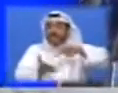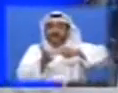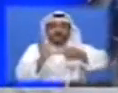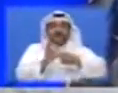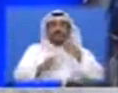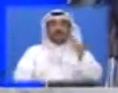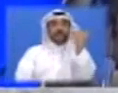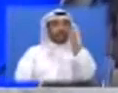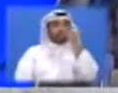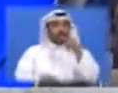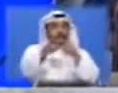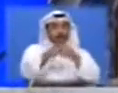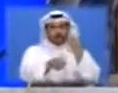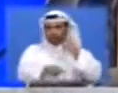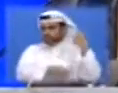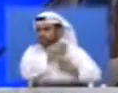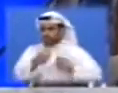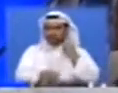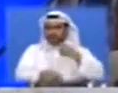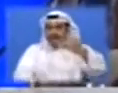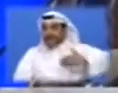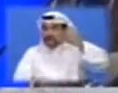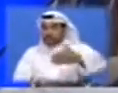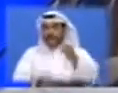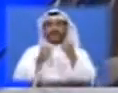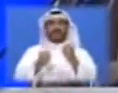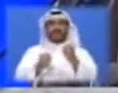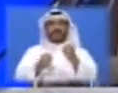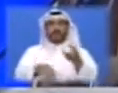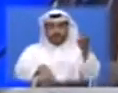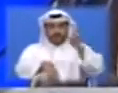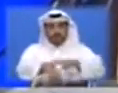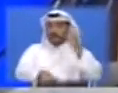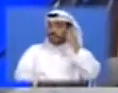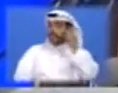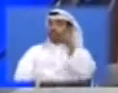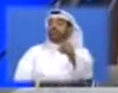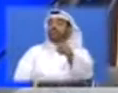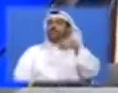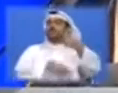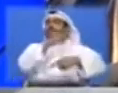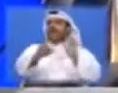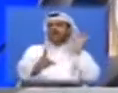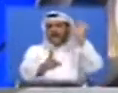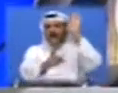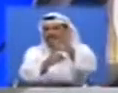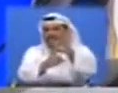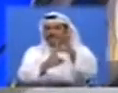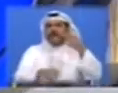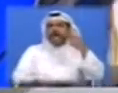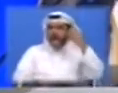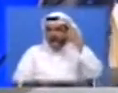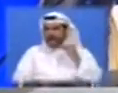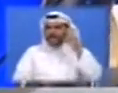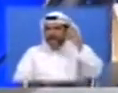فترة الشباب والتوقد لاتخاذ الخطوة الأصعب، الجرأة في الاختيار، ألا يكون هدفكم فقط أن